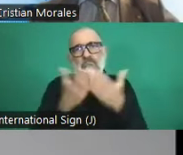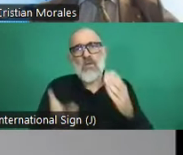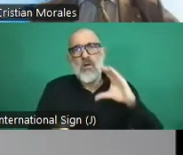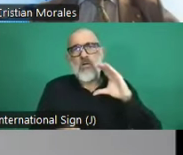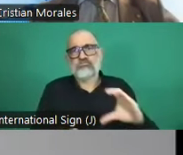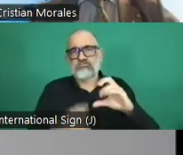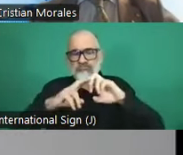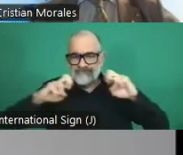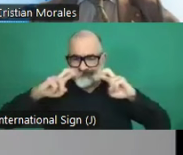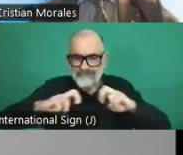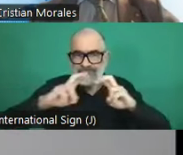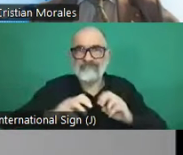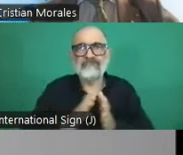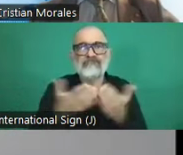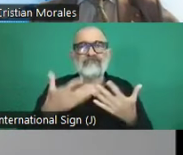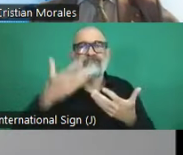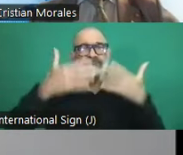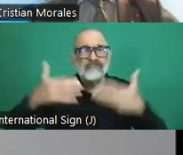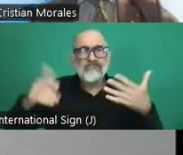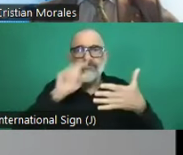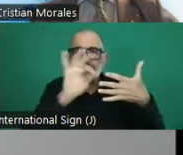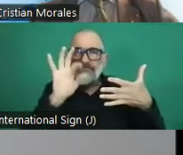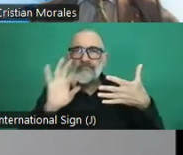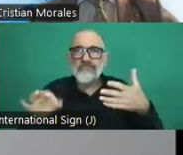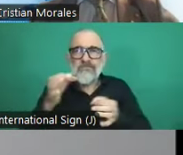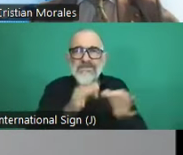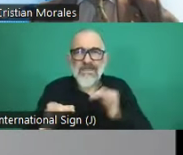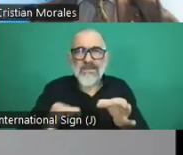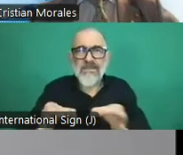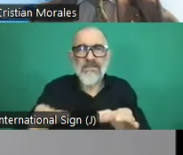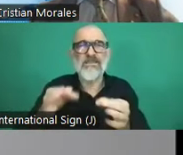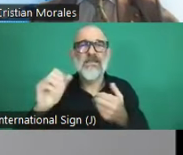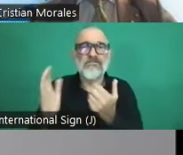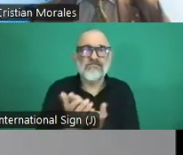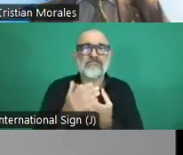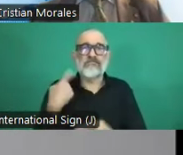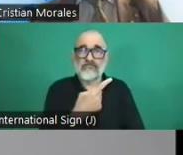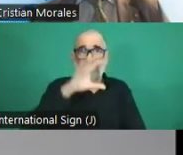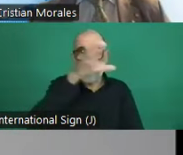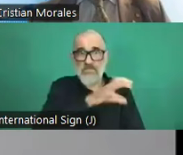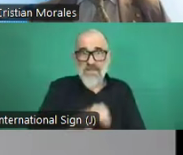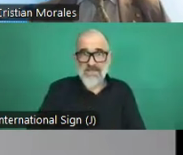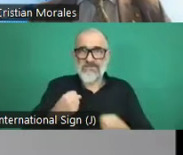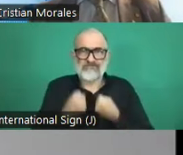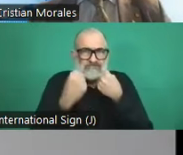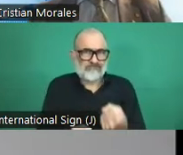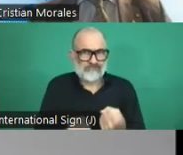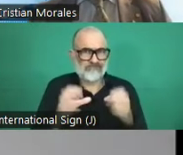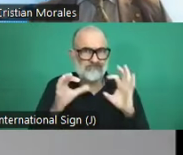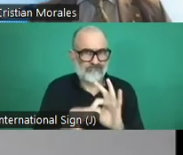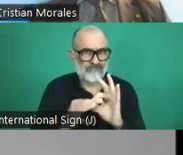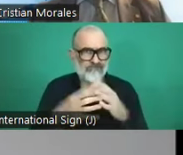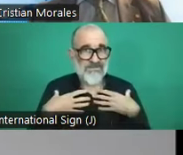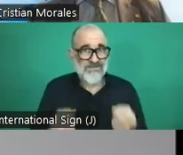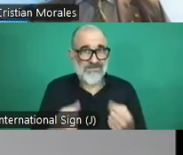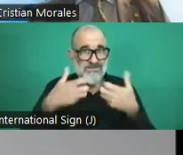pour Faço inviter questão de nos saudar e pays à celebrar essa améliorer le valorosa système contribuição e sanitaire. mandar essa mensagem Dans le contexte des soins dizendo de que no santé Brasil